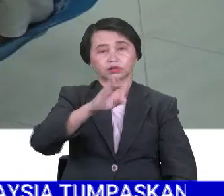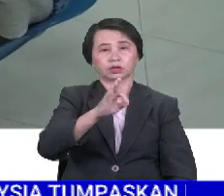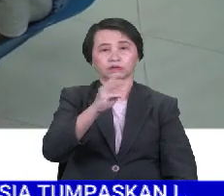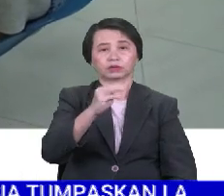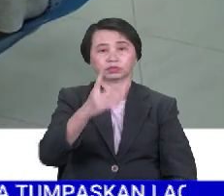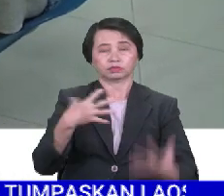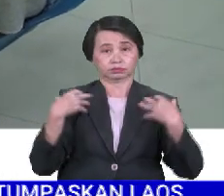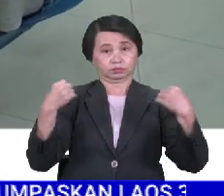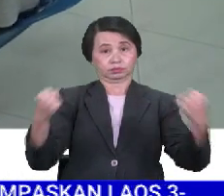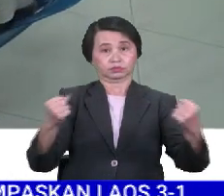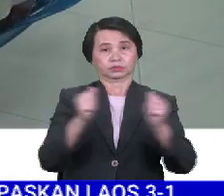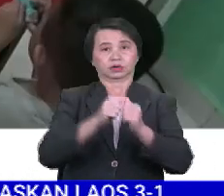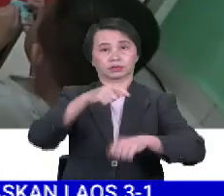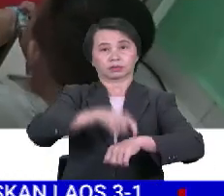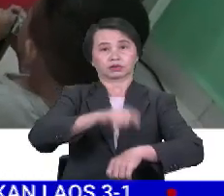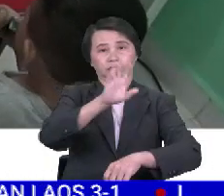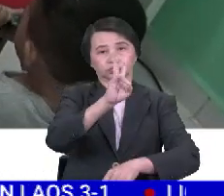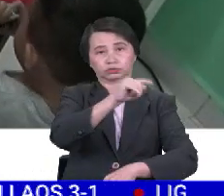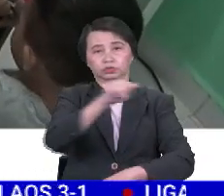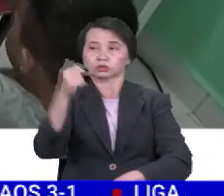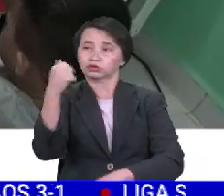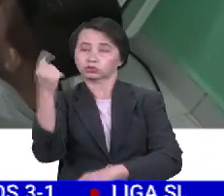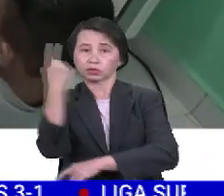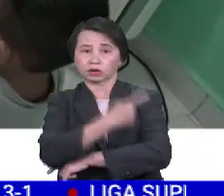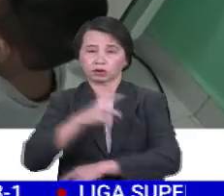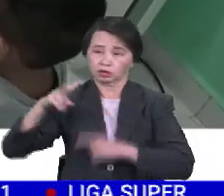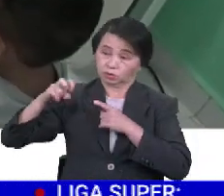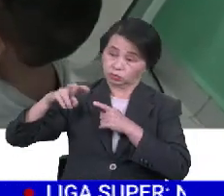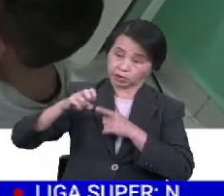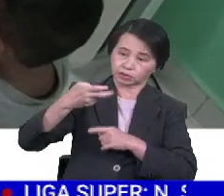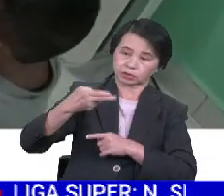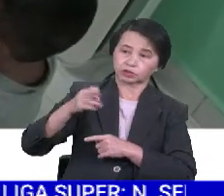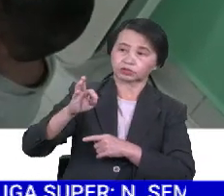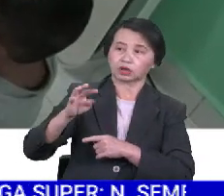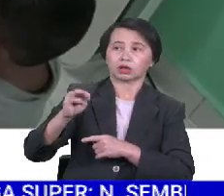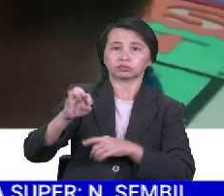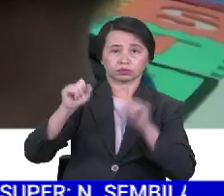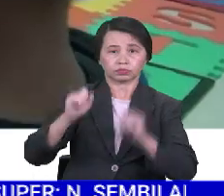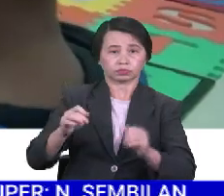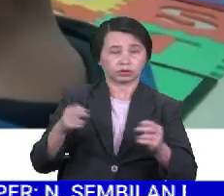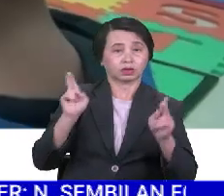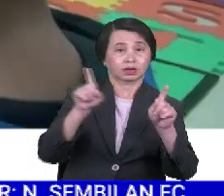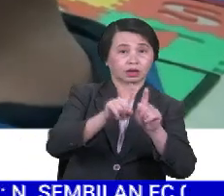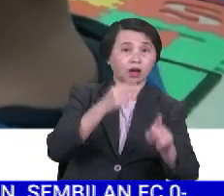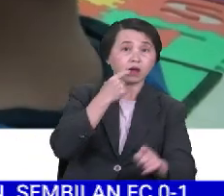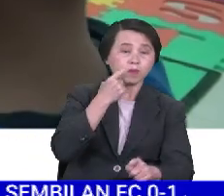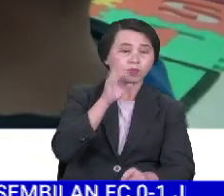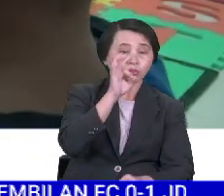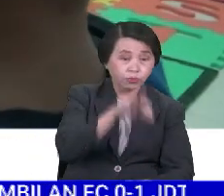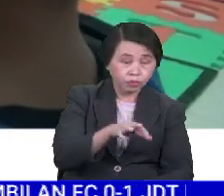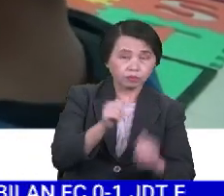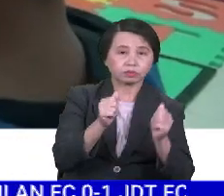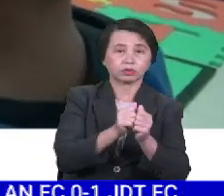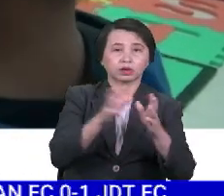pulih dan perawatan dalam fase 7 ke 10 hari fairish FM diberi merebak secara kontak dengan air liur